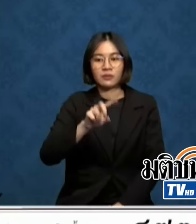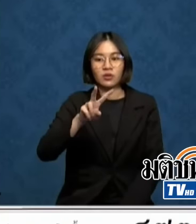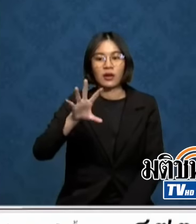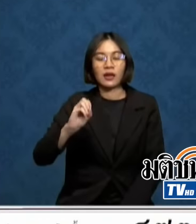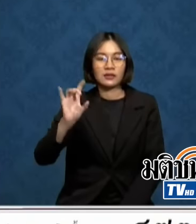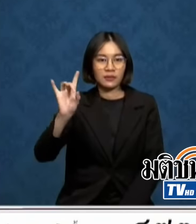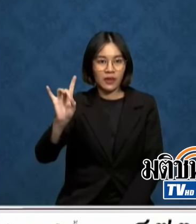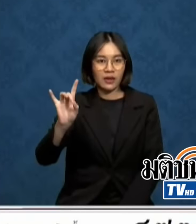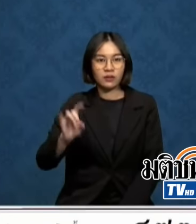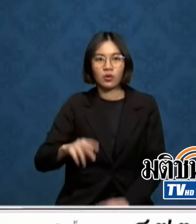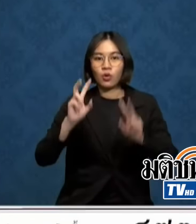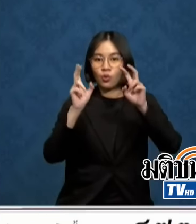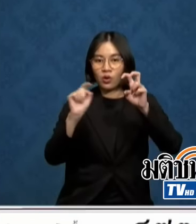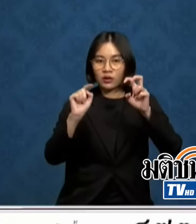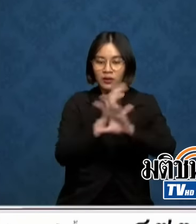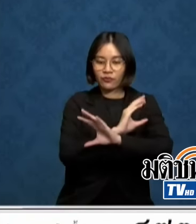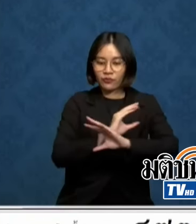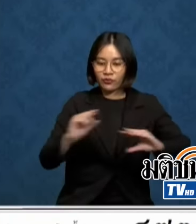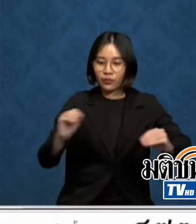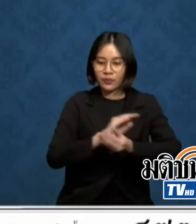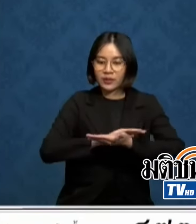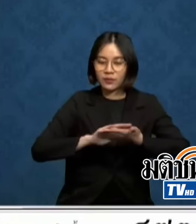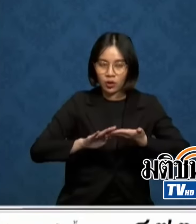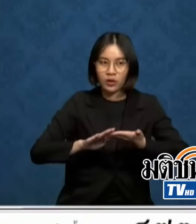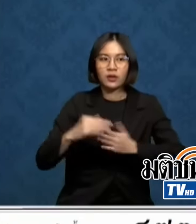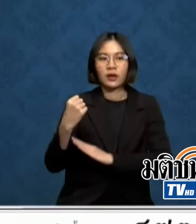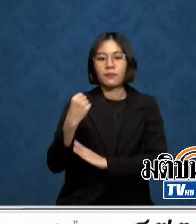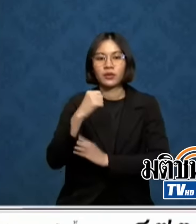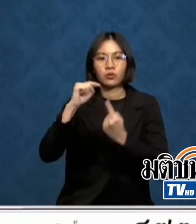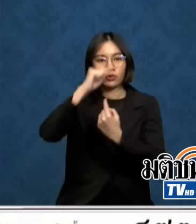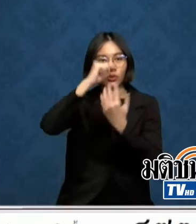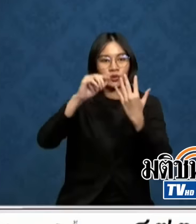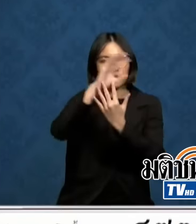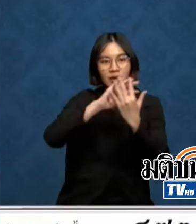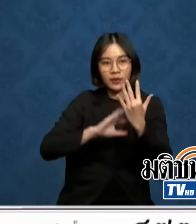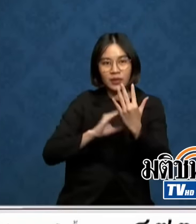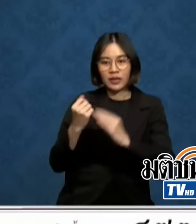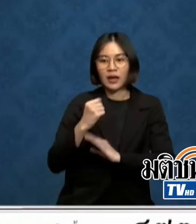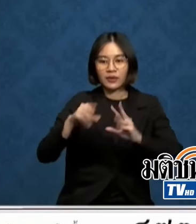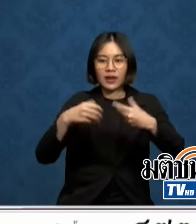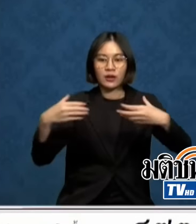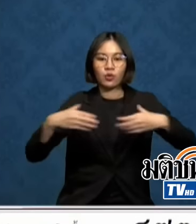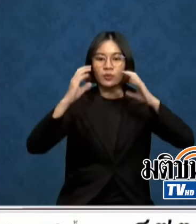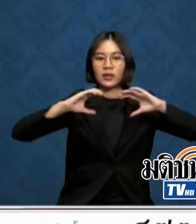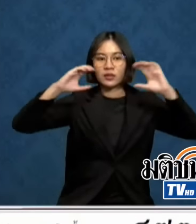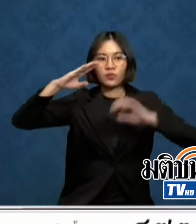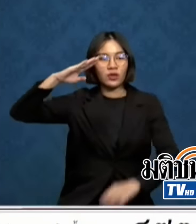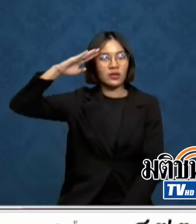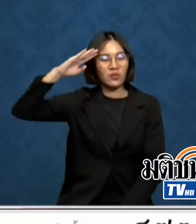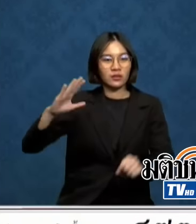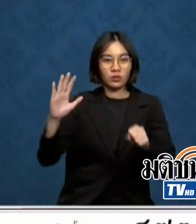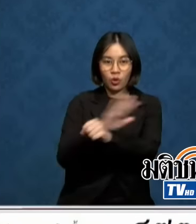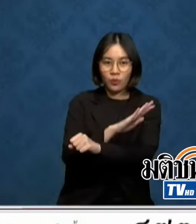2558เรื่องการรักษาความสงบเรียบร้อยและความมั่นคงแห่งชาติที่ให้อำนาจข้าราชการทหารอย่างกว้าง